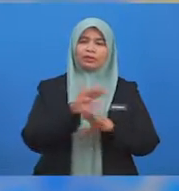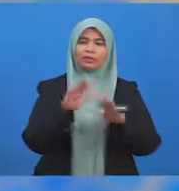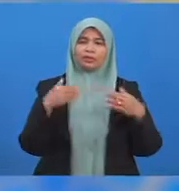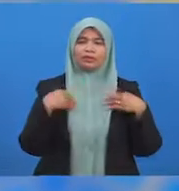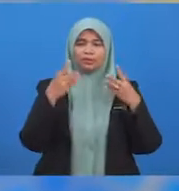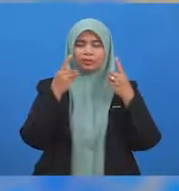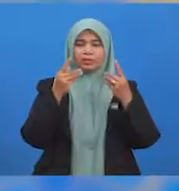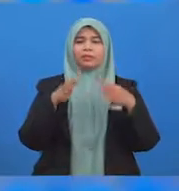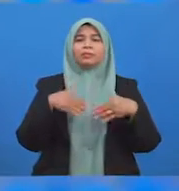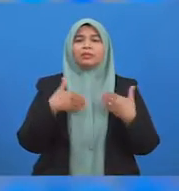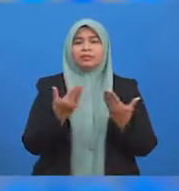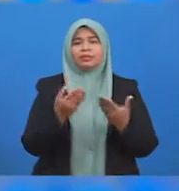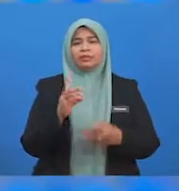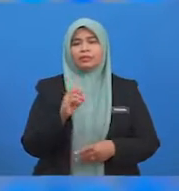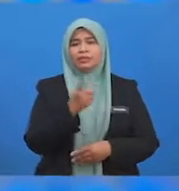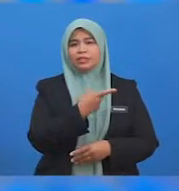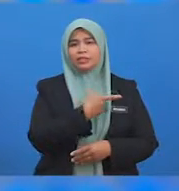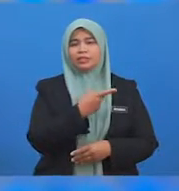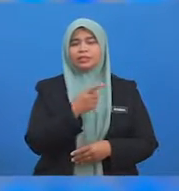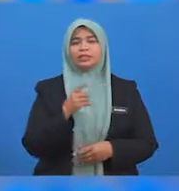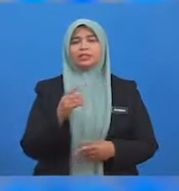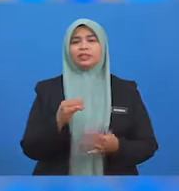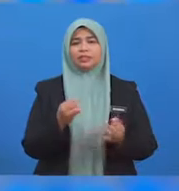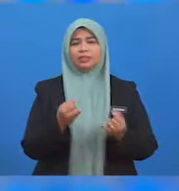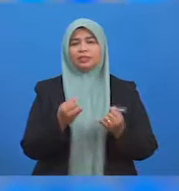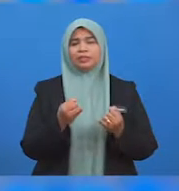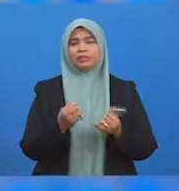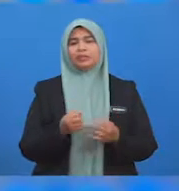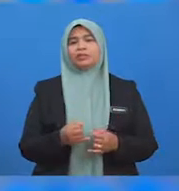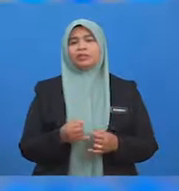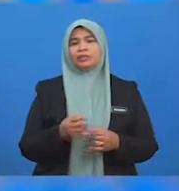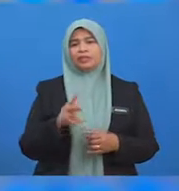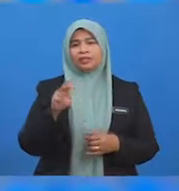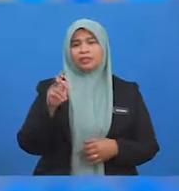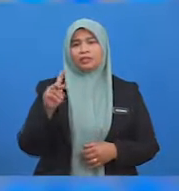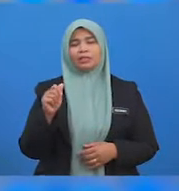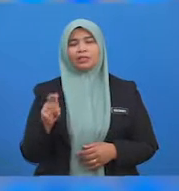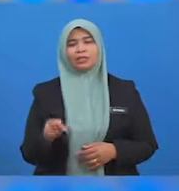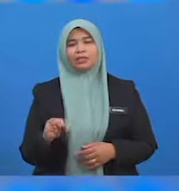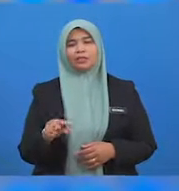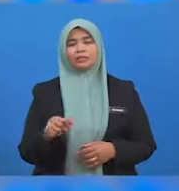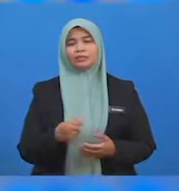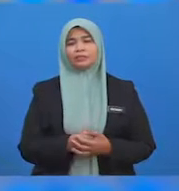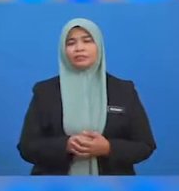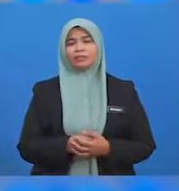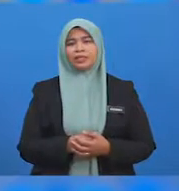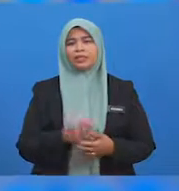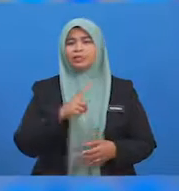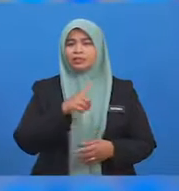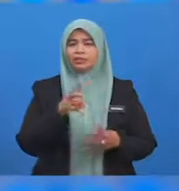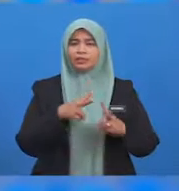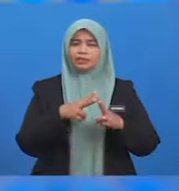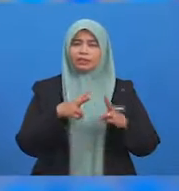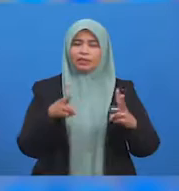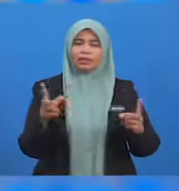tidak berdosa itu. Bagaimana kita ingin mengekangnya? Sesungguhnya murid-murid,